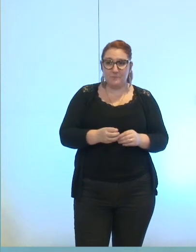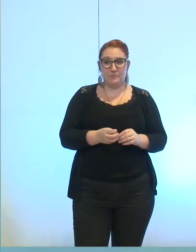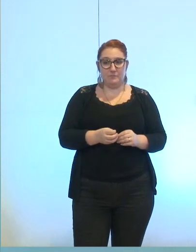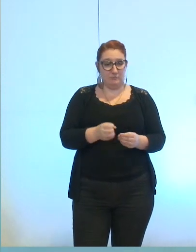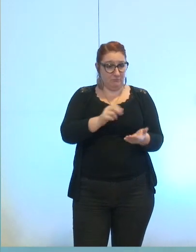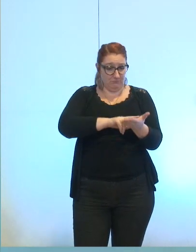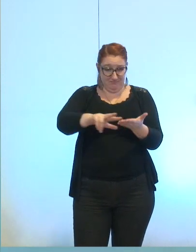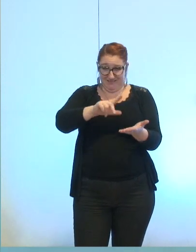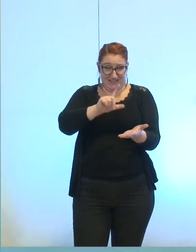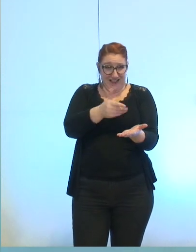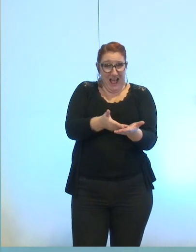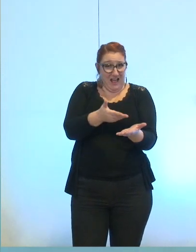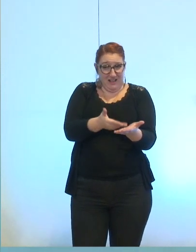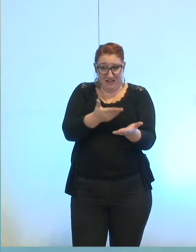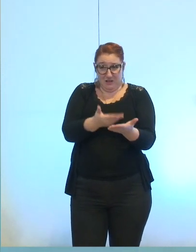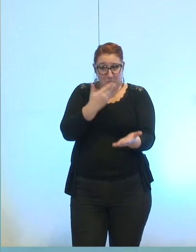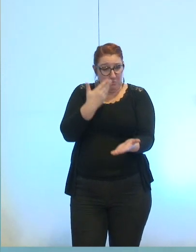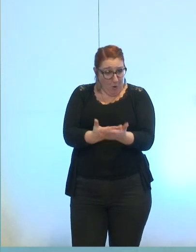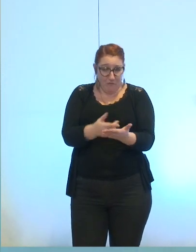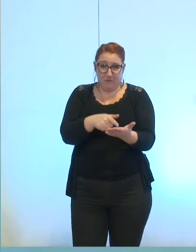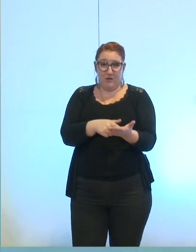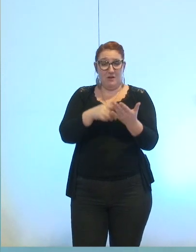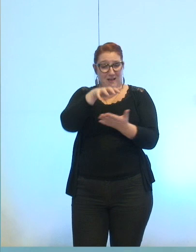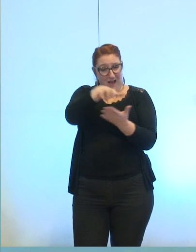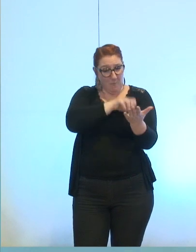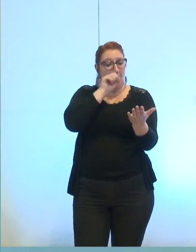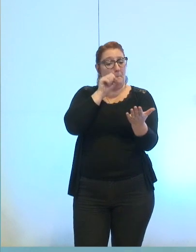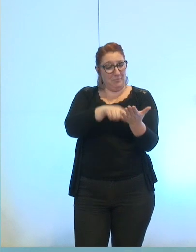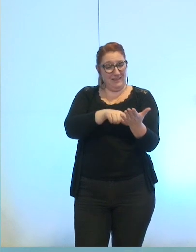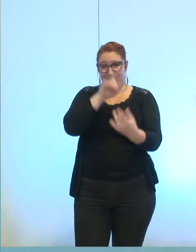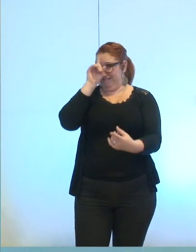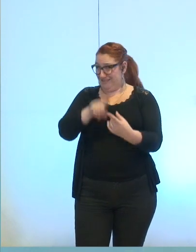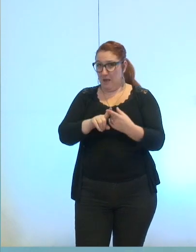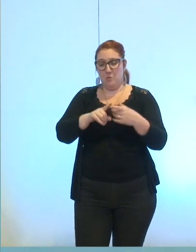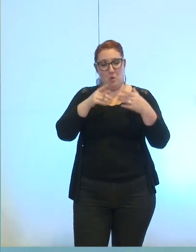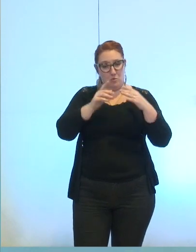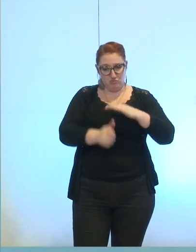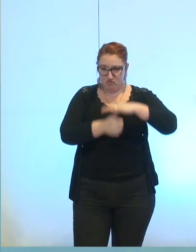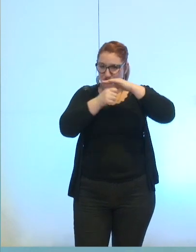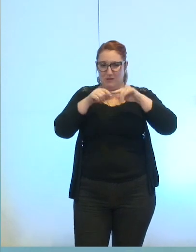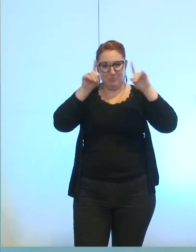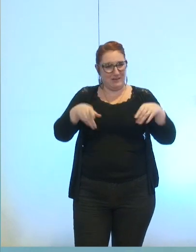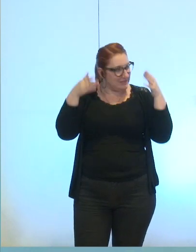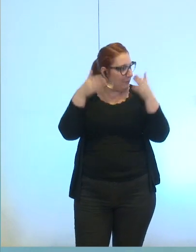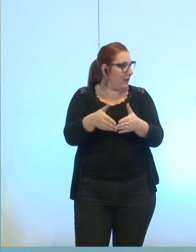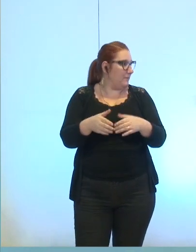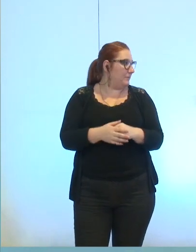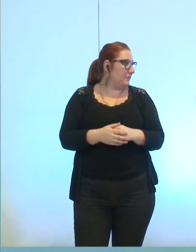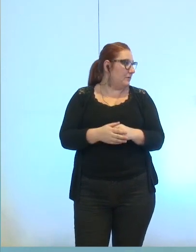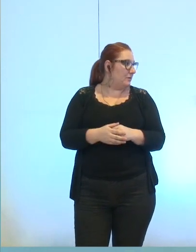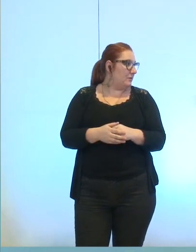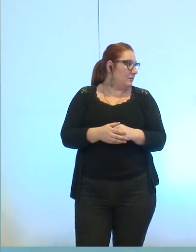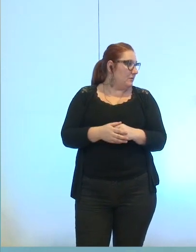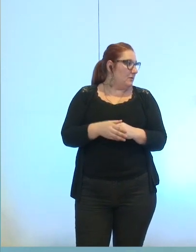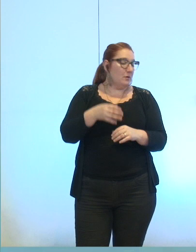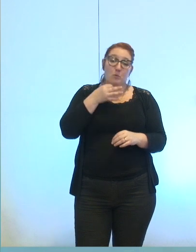écrit noir sur planan le présent rapport ne concerne que le budget principal je dis que de ce point de